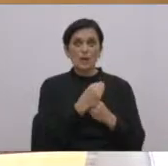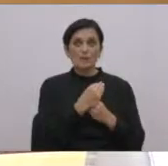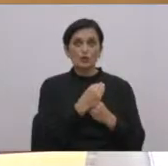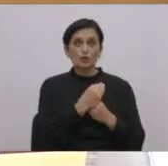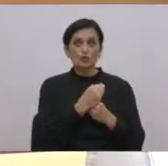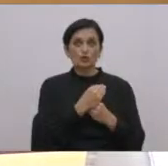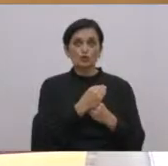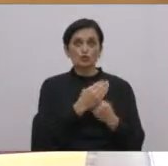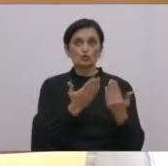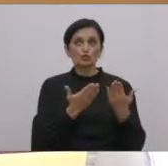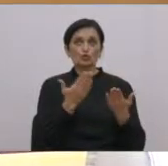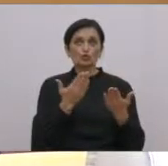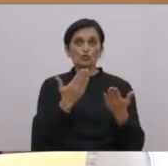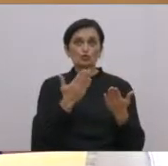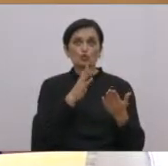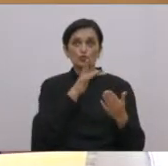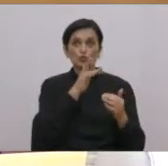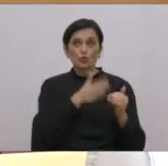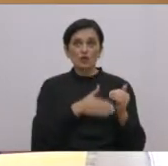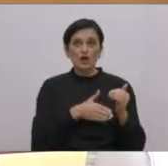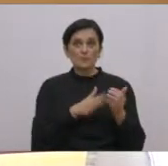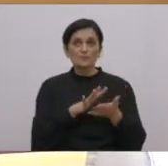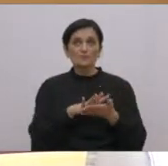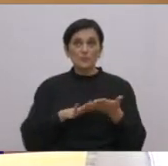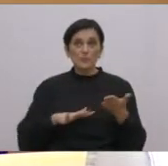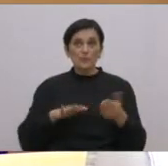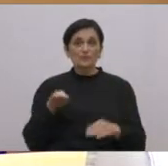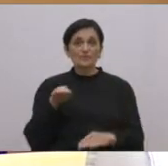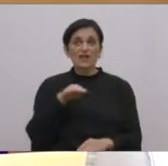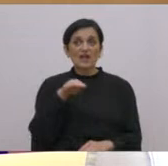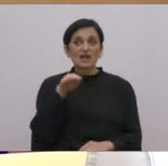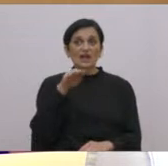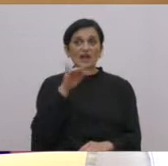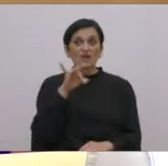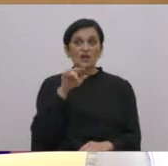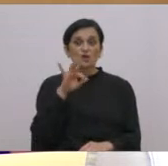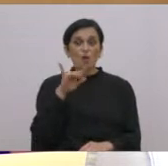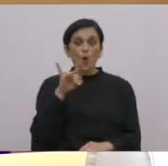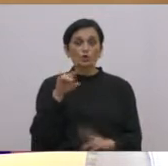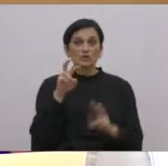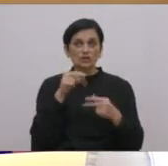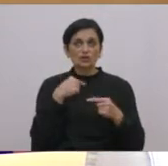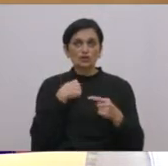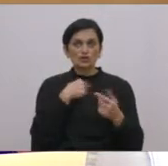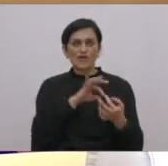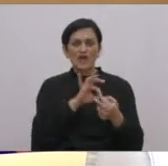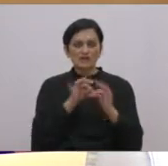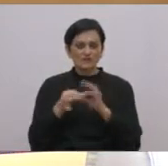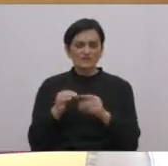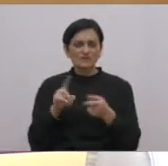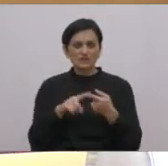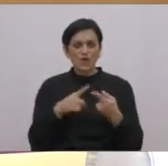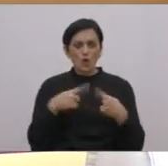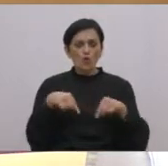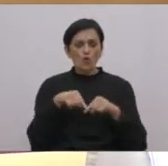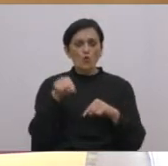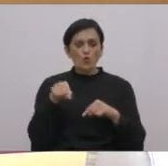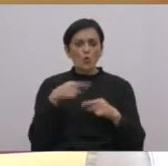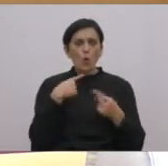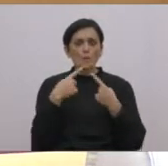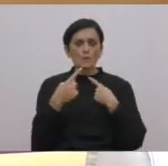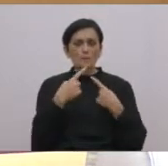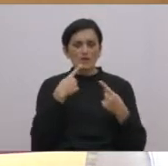ვთქვათ, გამითავდება დრო. გავაგრძელებ რიკოთის თემას. ჩვენ გქონდა ვცლად ამასთან დაკავშირებით კომიტეტზე